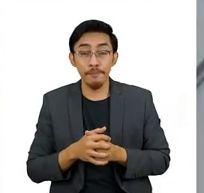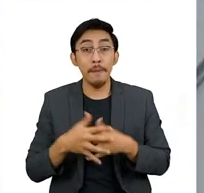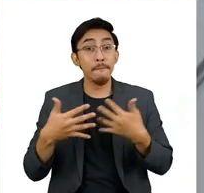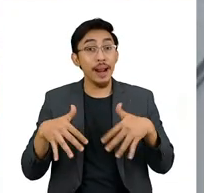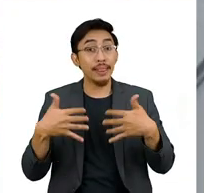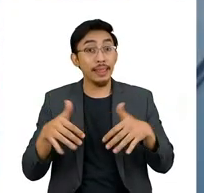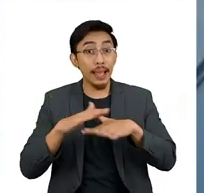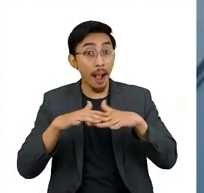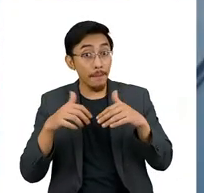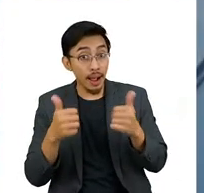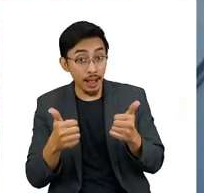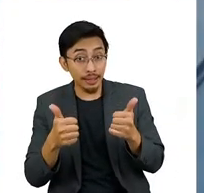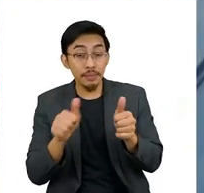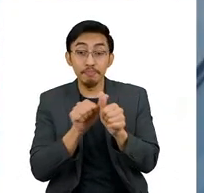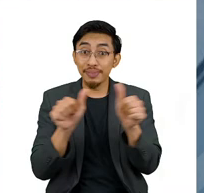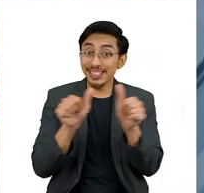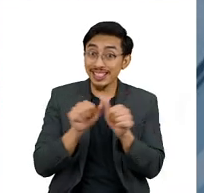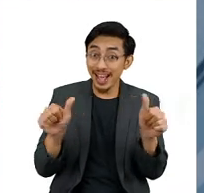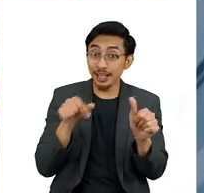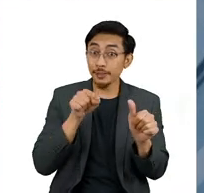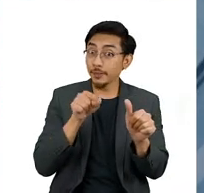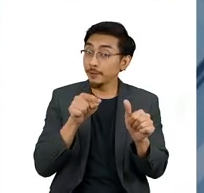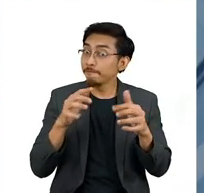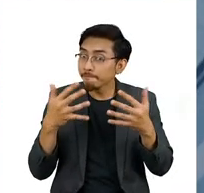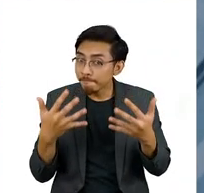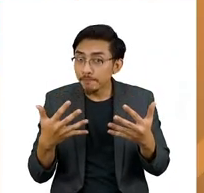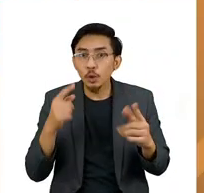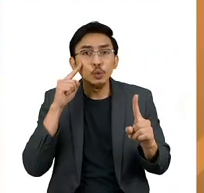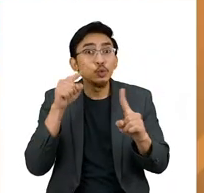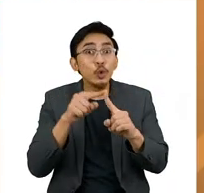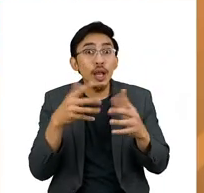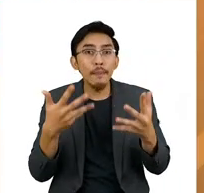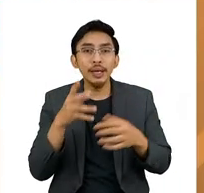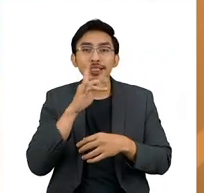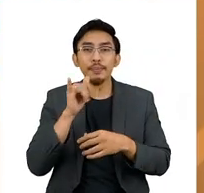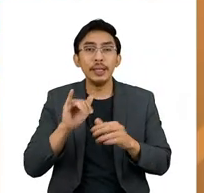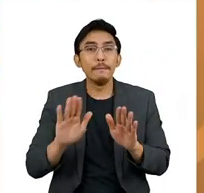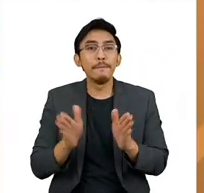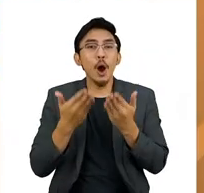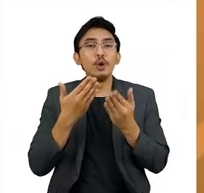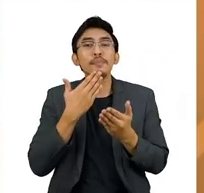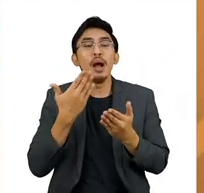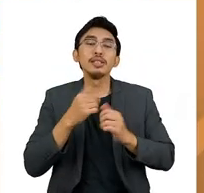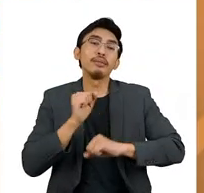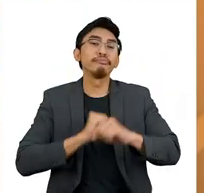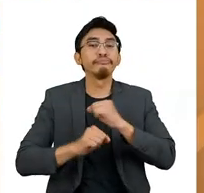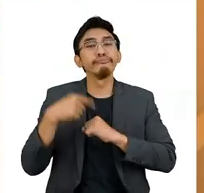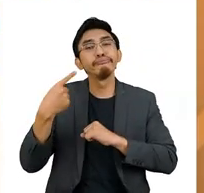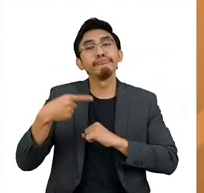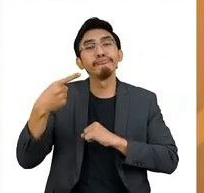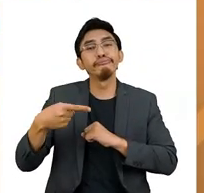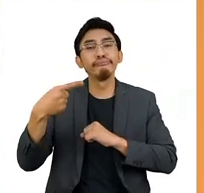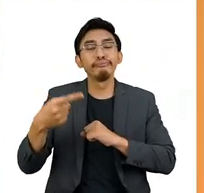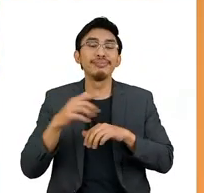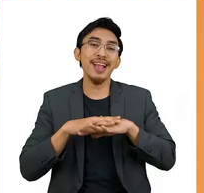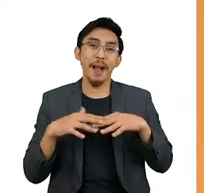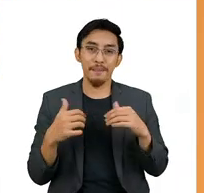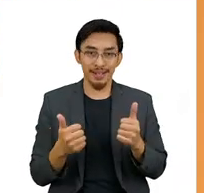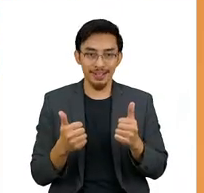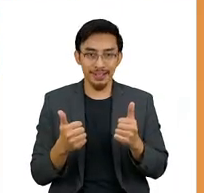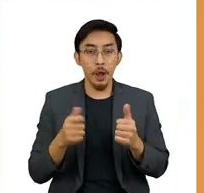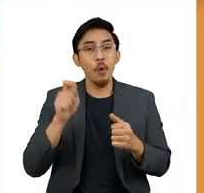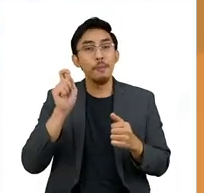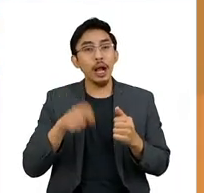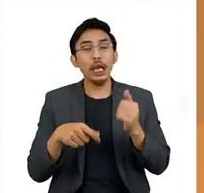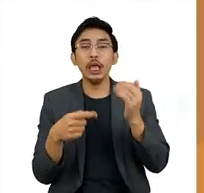mempraktikkan keamanan dan kebersihan digital Hal ini dapat dilakukan dengan membangun kebiasaan berperilaku aman saat